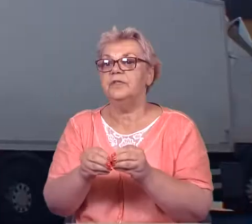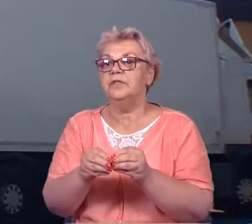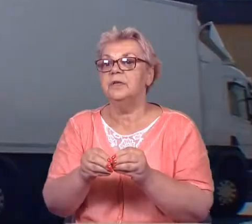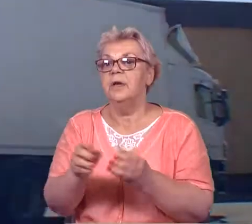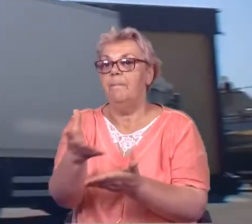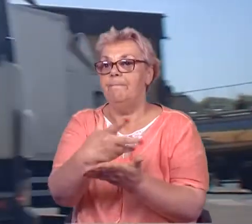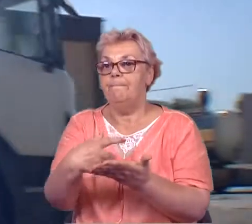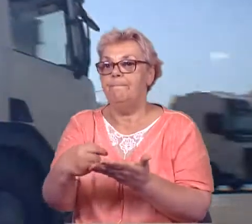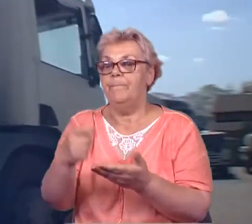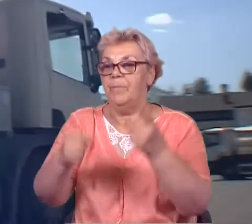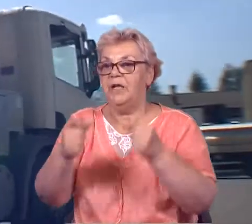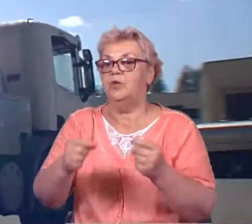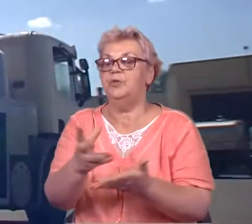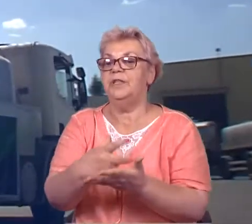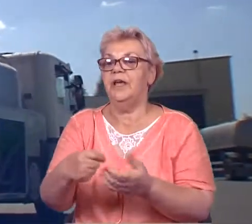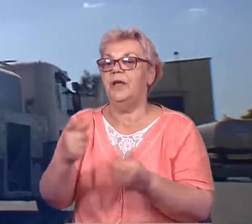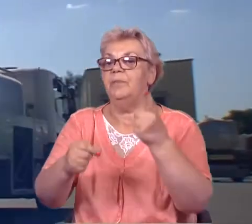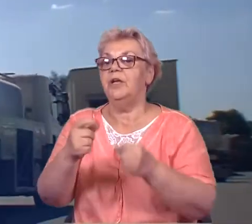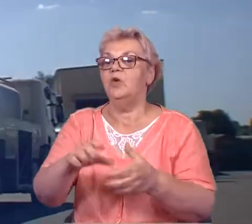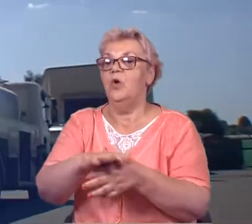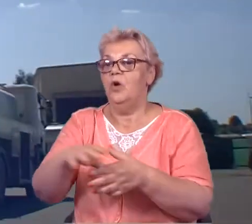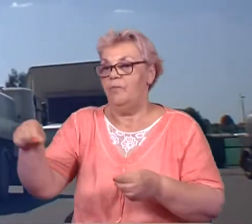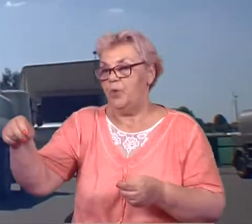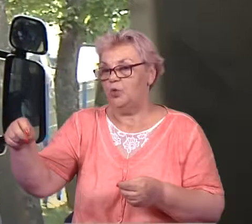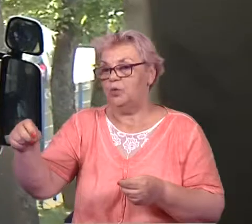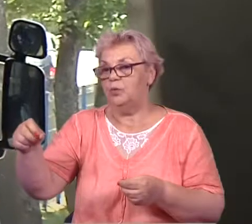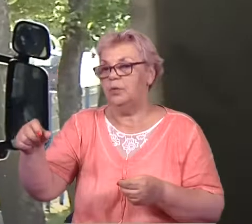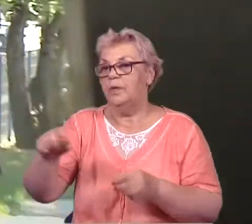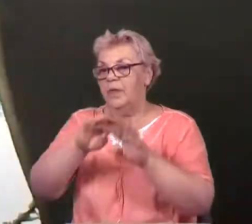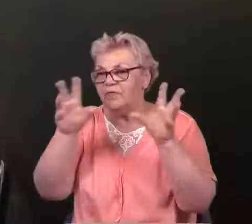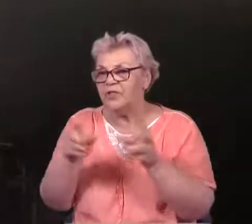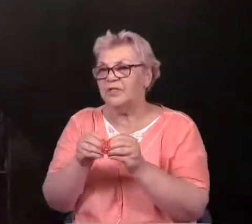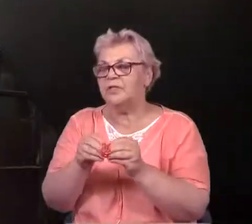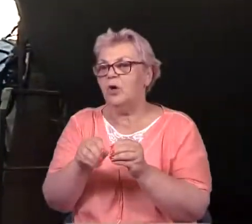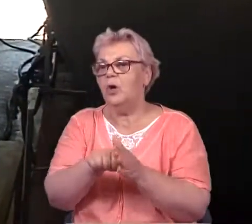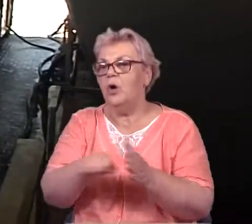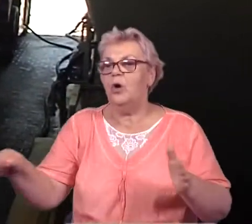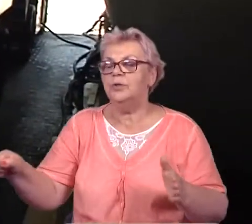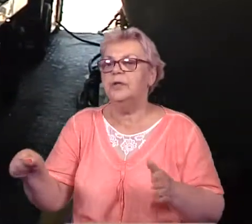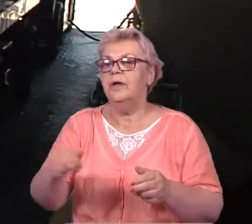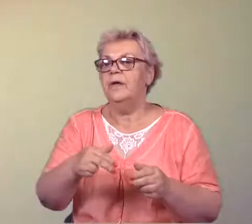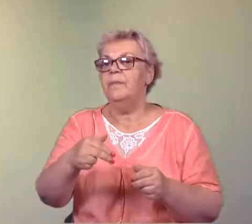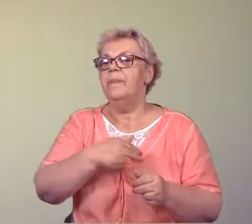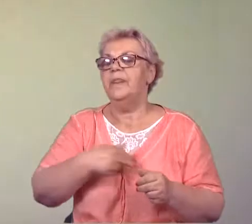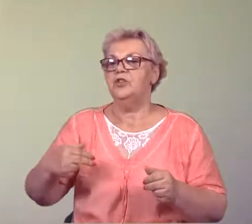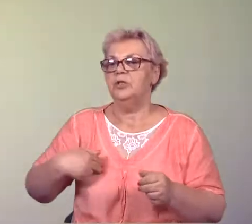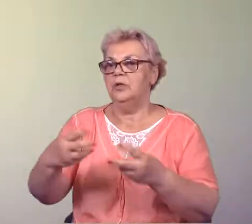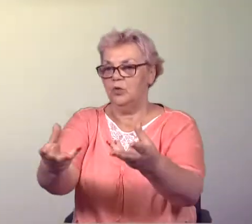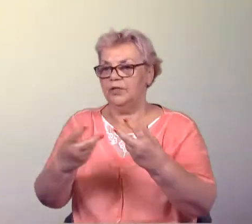śmietankę, mleko w proszku. I to są nasze składniki, to są od naszych dostawców, od naszych krów i dlatego to są krówki z naszego rejonu.